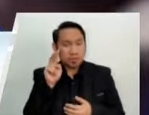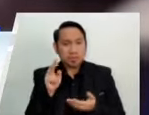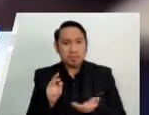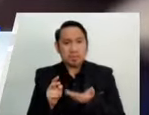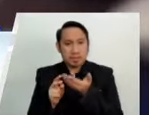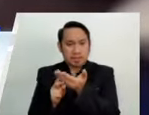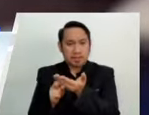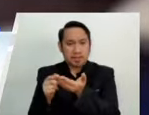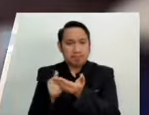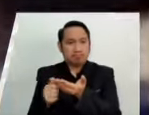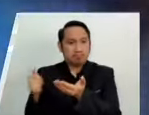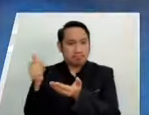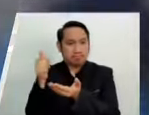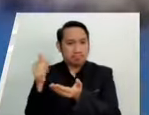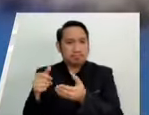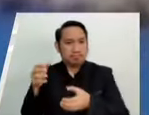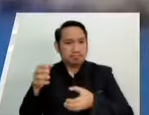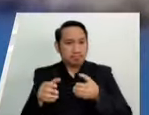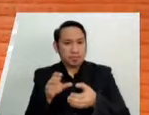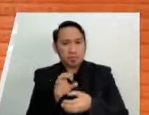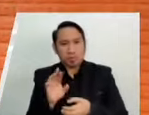publiko.